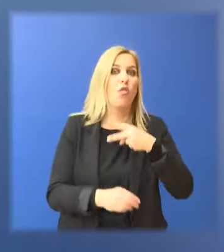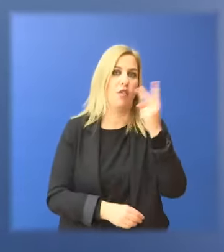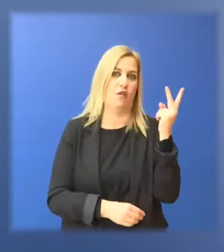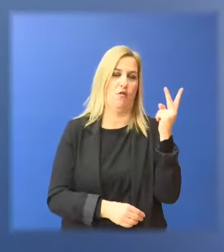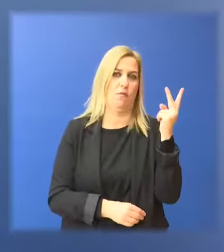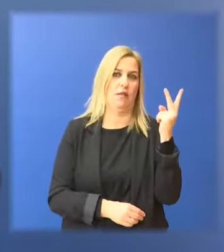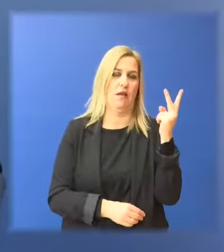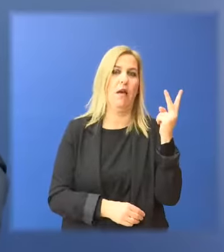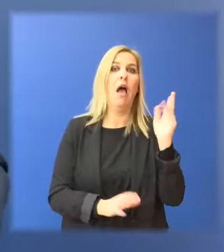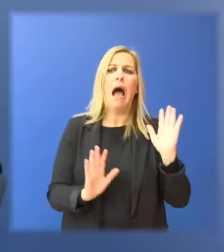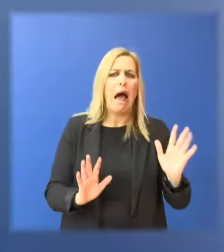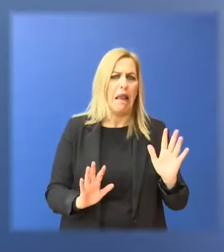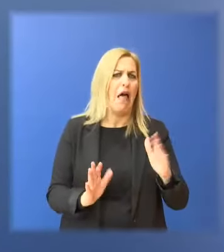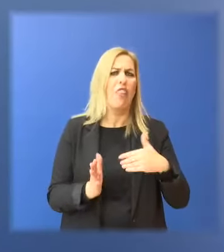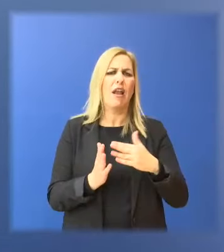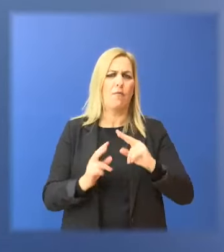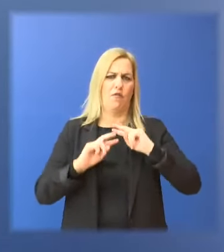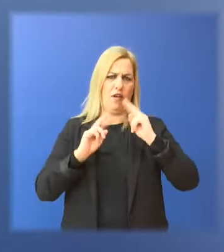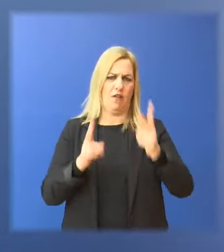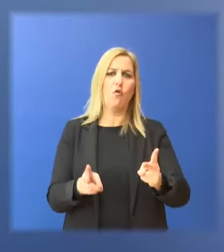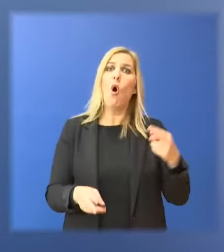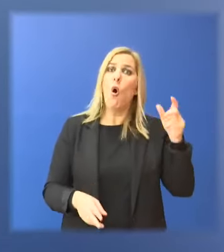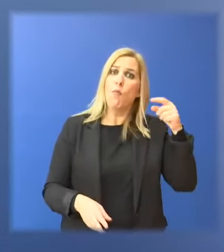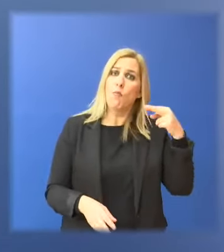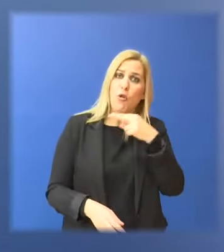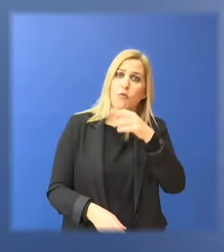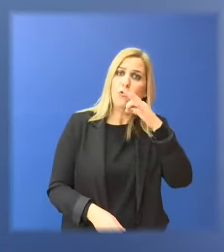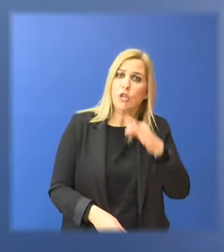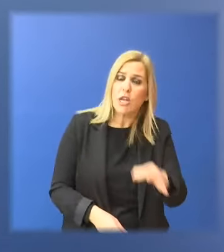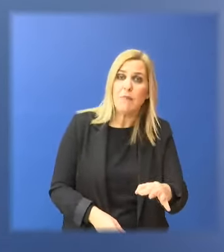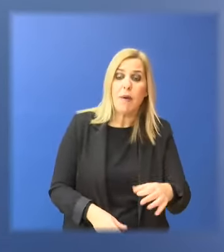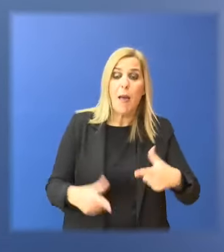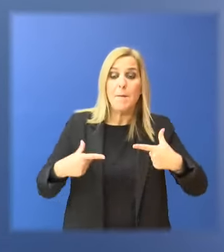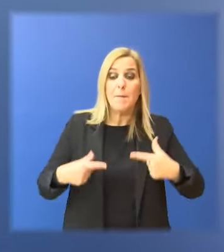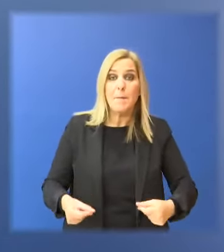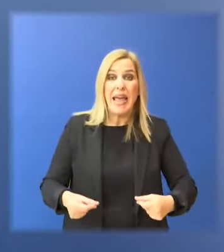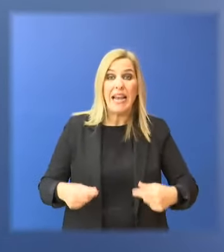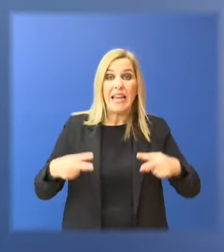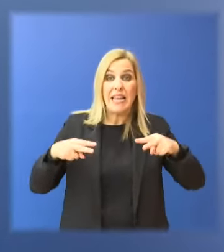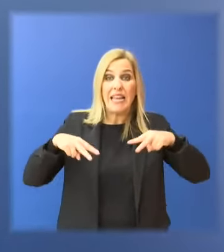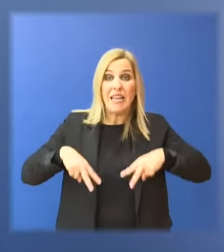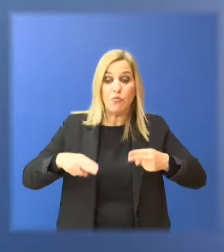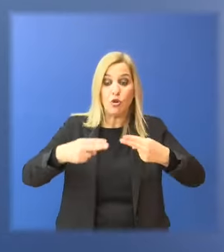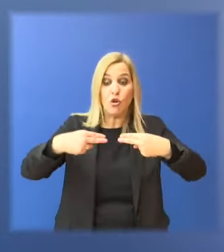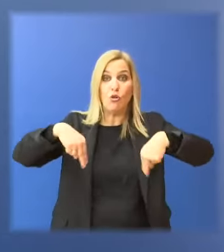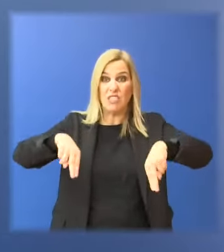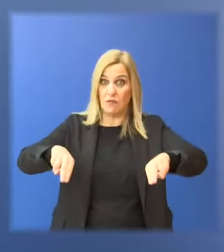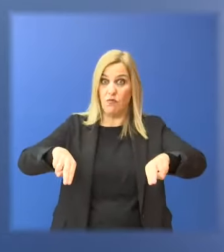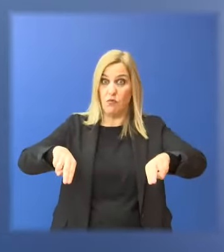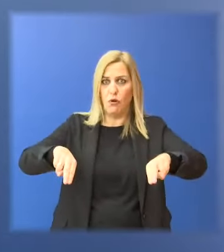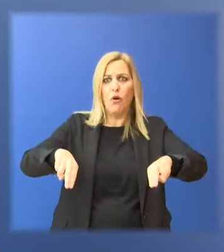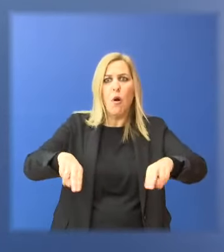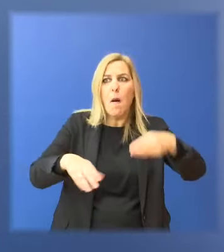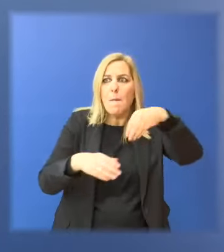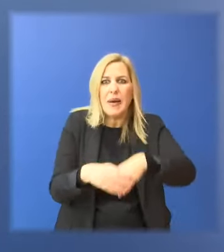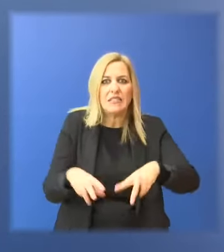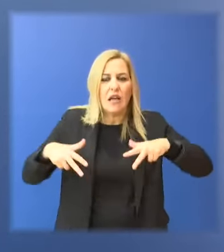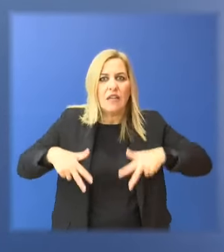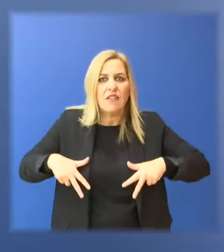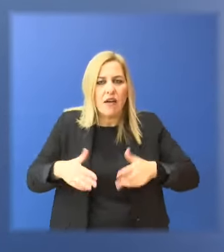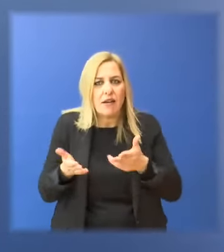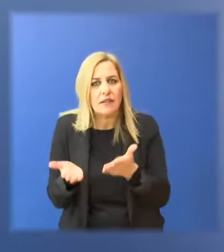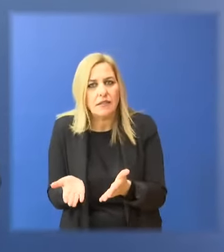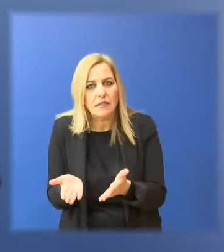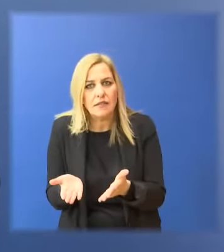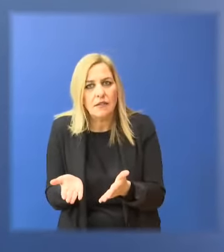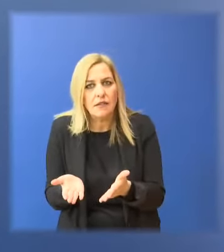απαντήσω. Ήταν σαφής η αναφορά του Πρωθυπουργού ότι τα μέλη του Υπουργικού Συμβουλίου, εφόσον συμμετέχουν σε αυτό